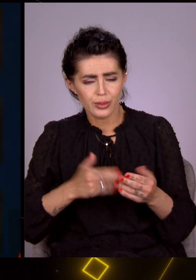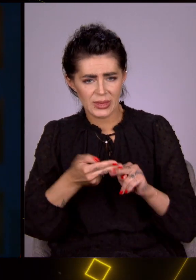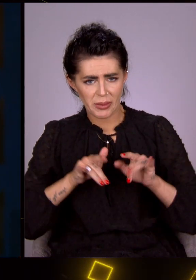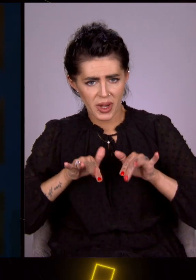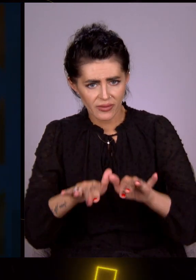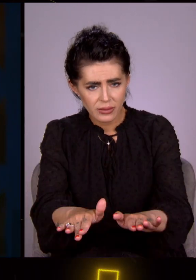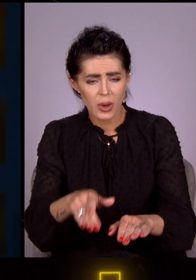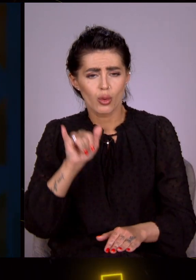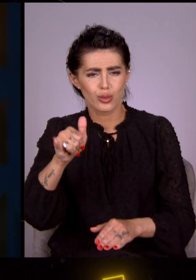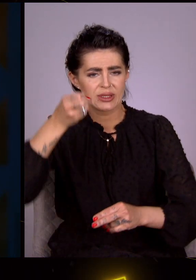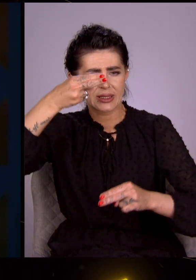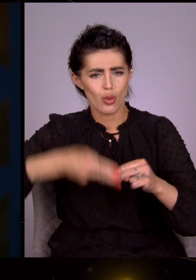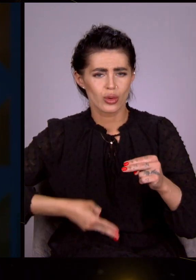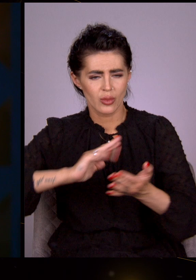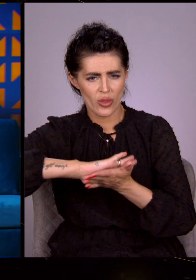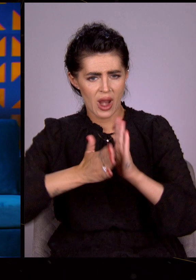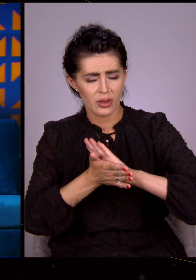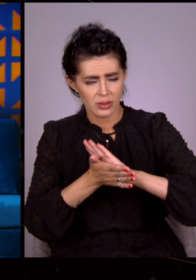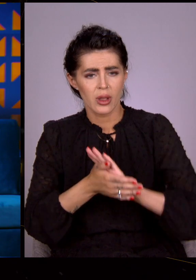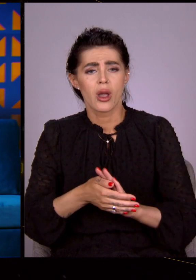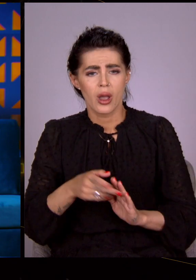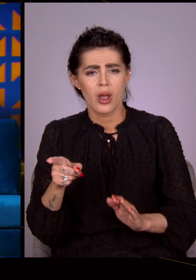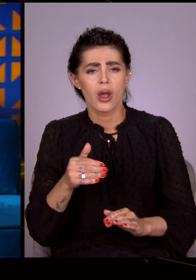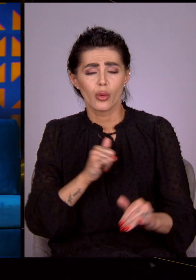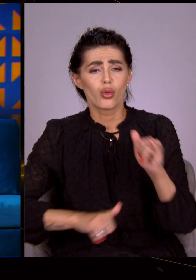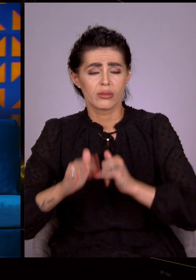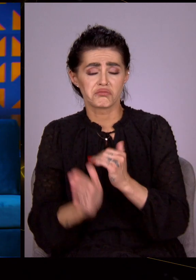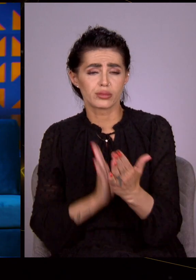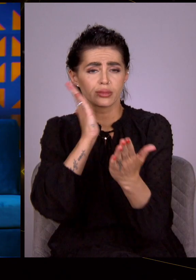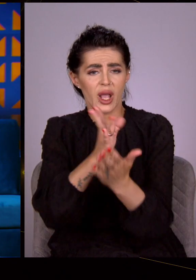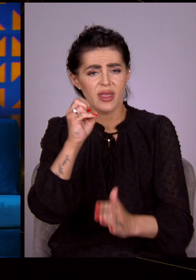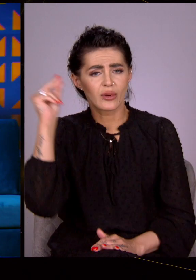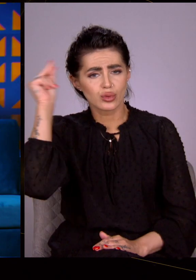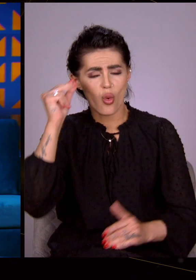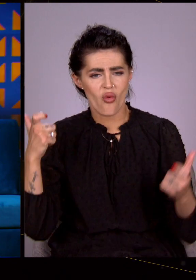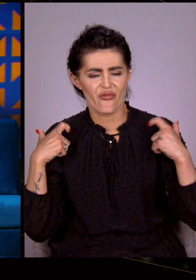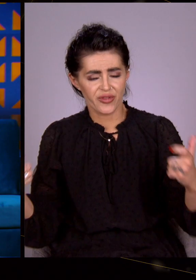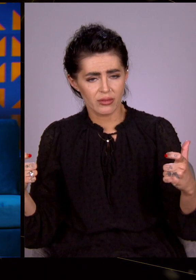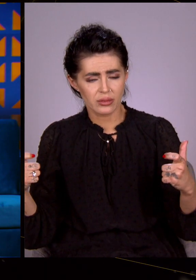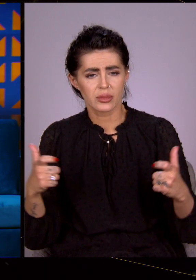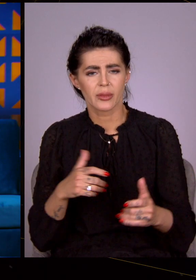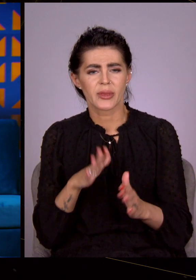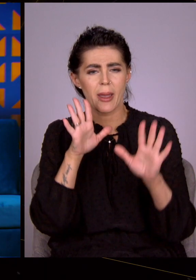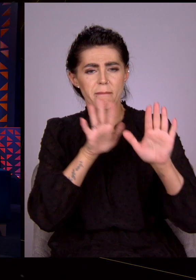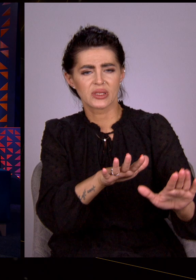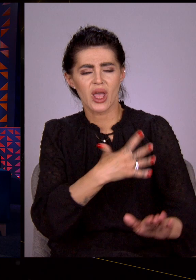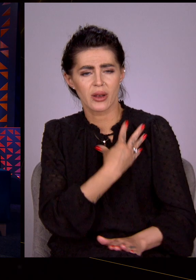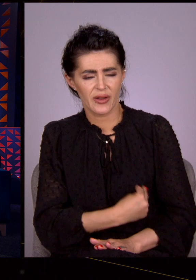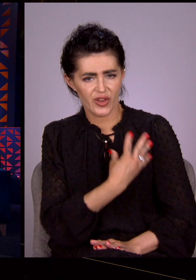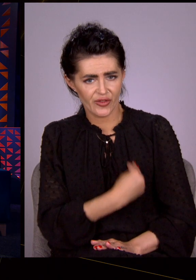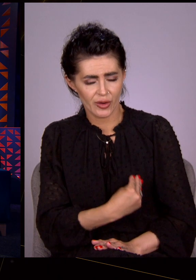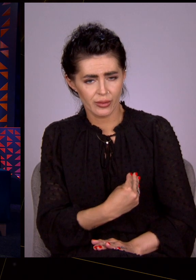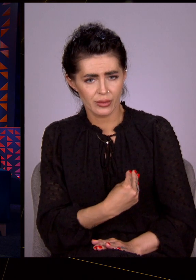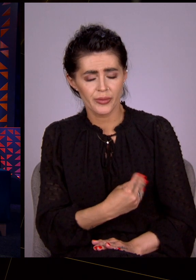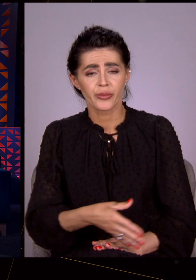закінчився контракт, але він не хотів іти. Він пішов навчатися на офіцера у Львів.